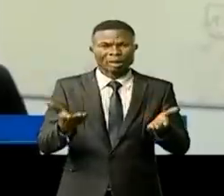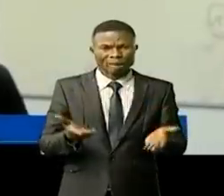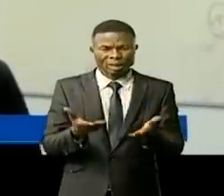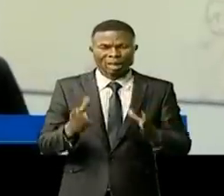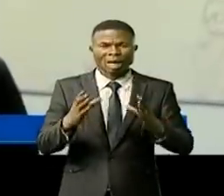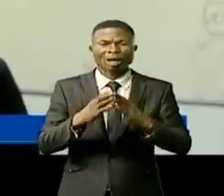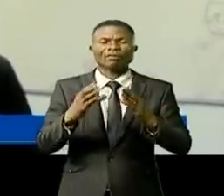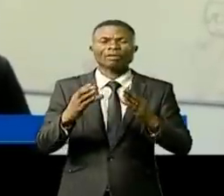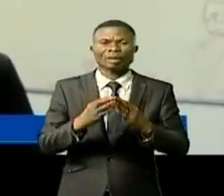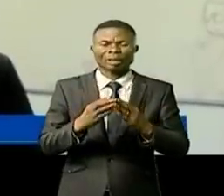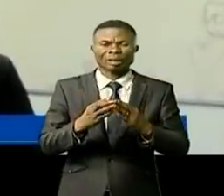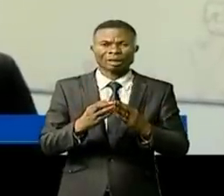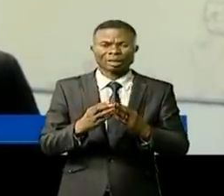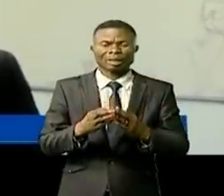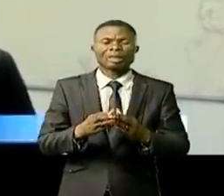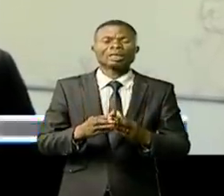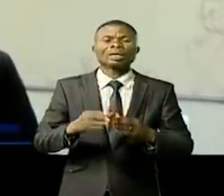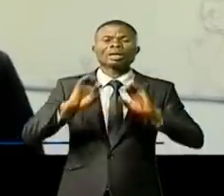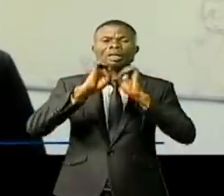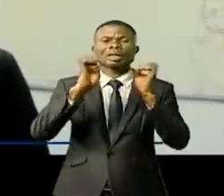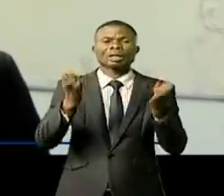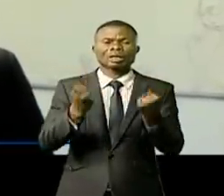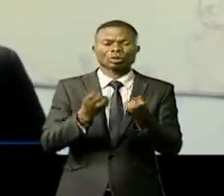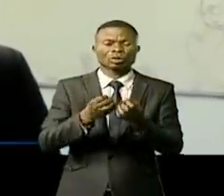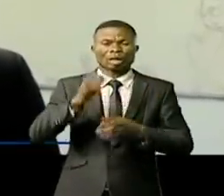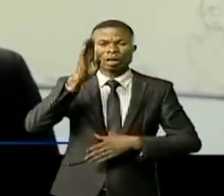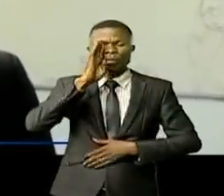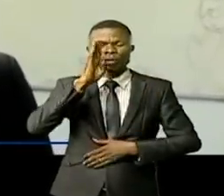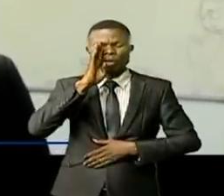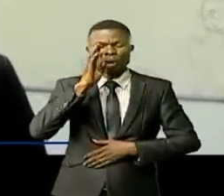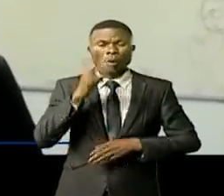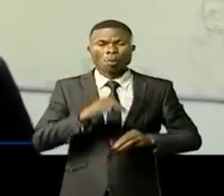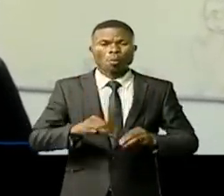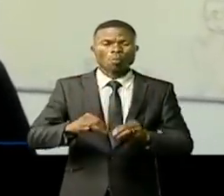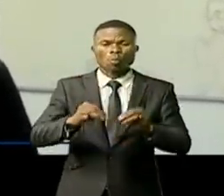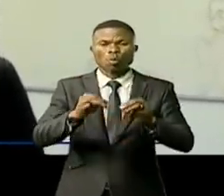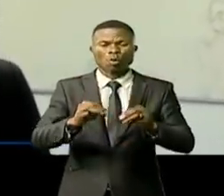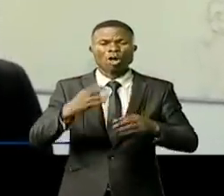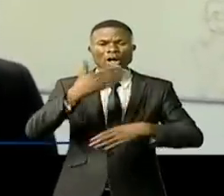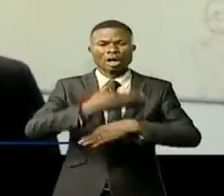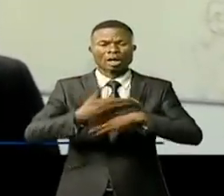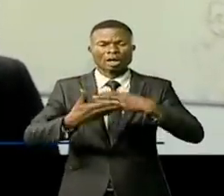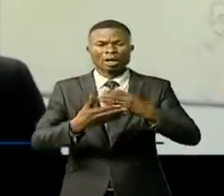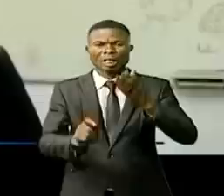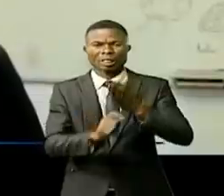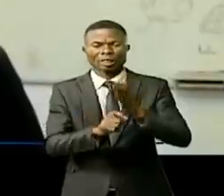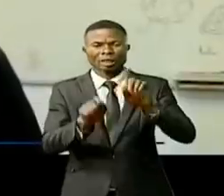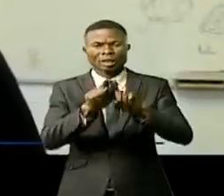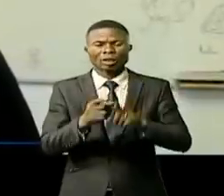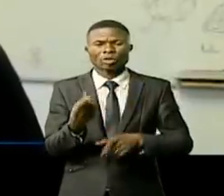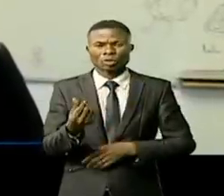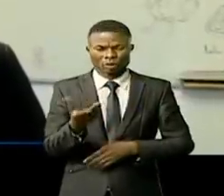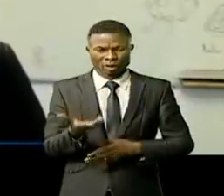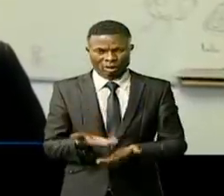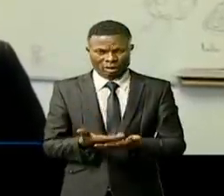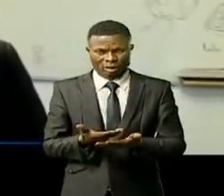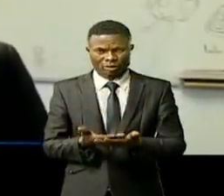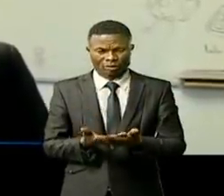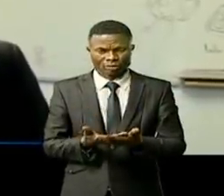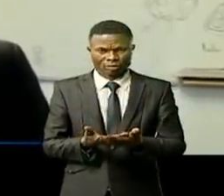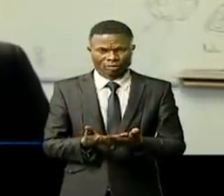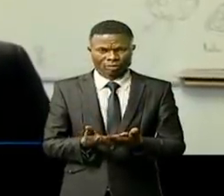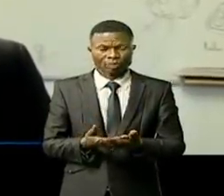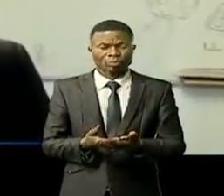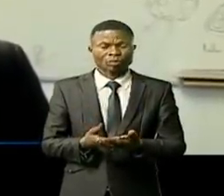avec Spacebel sur la possibilité d'un montage technique et financier. C'est